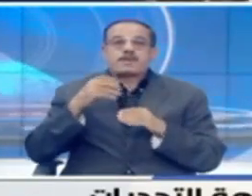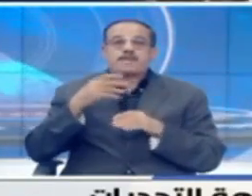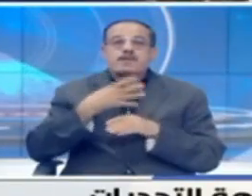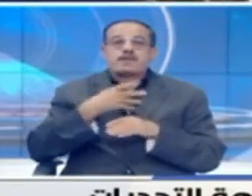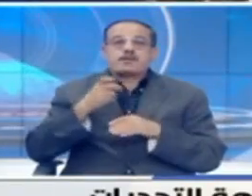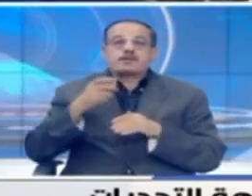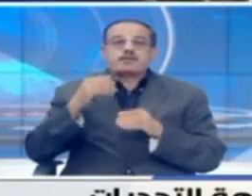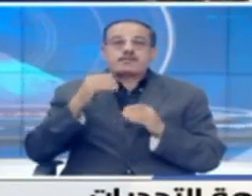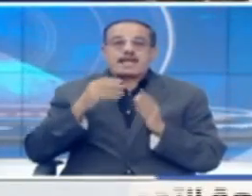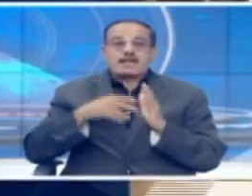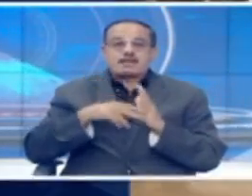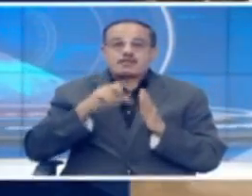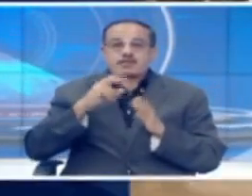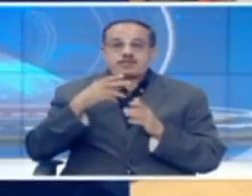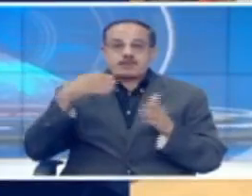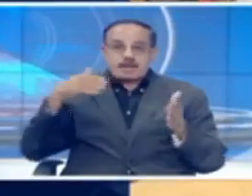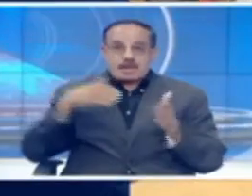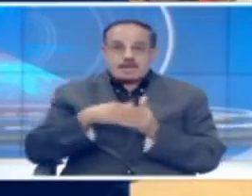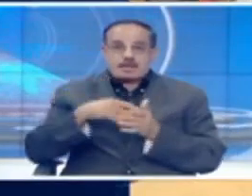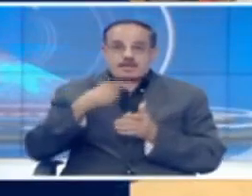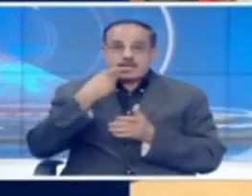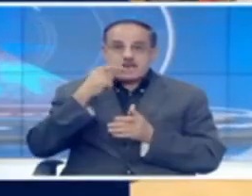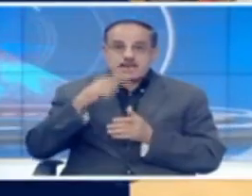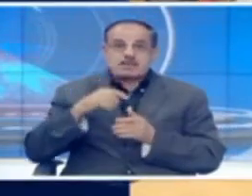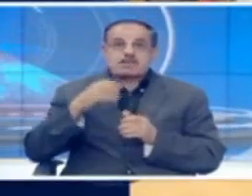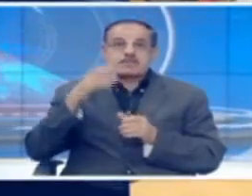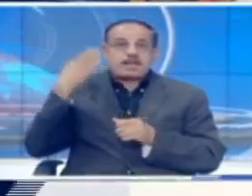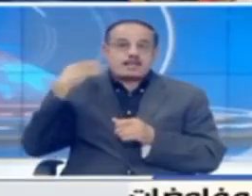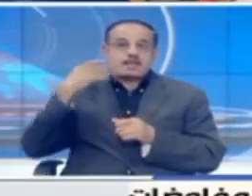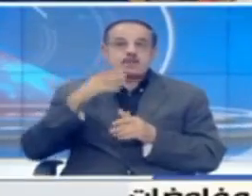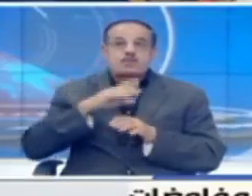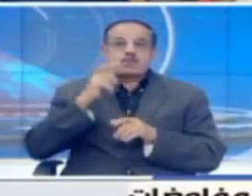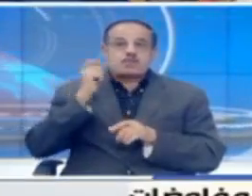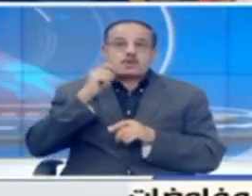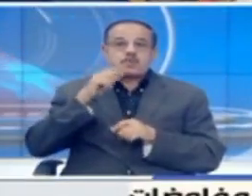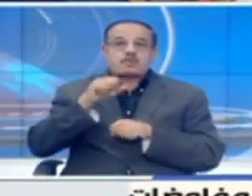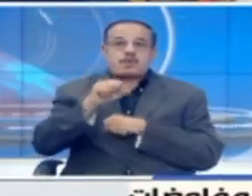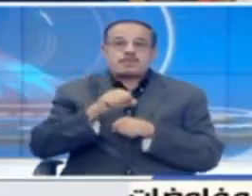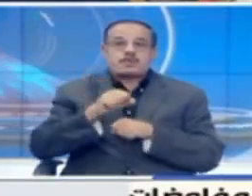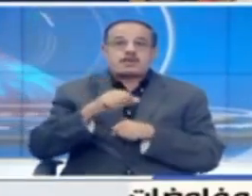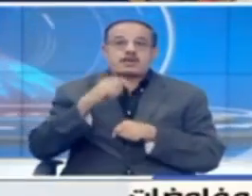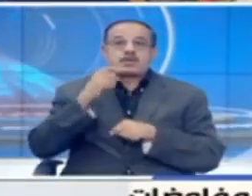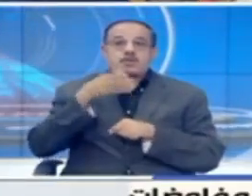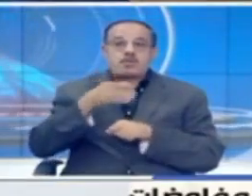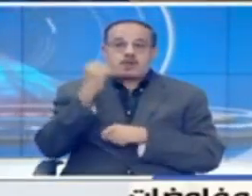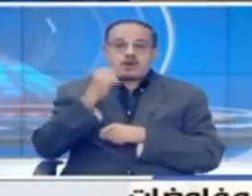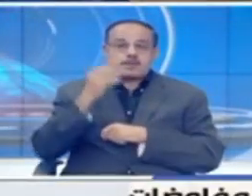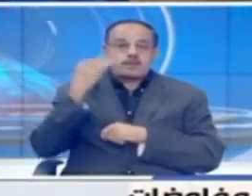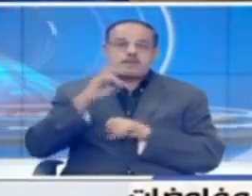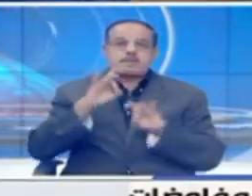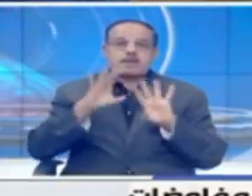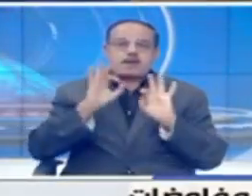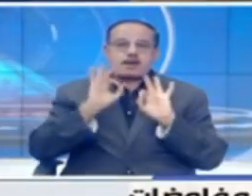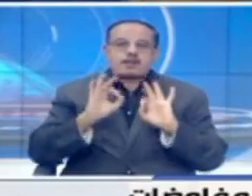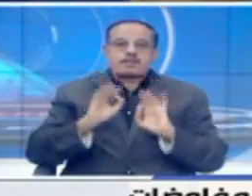في 24 من ديسمبر المقبل ودعم جهود إخراج كافة القوات الأجنبية والمرتزقة من الأراضي الليبية.